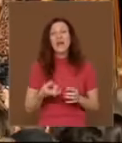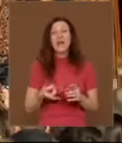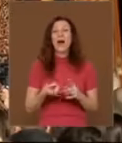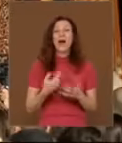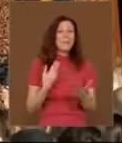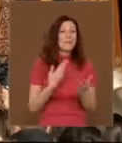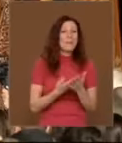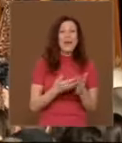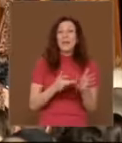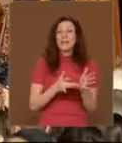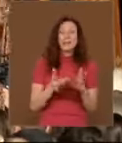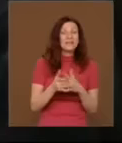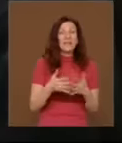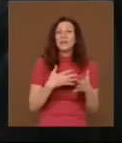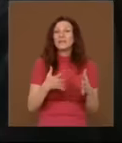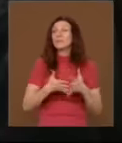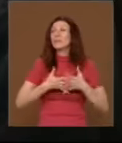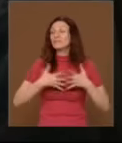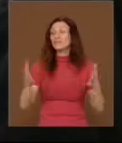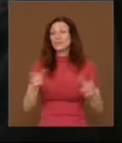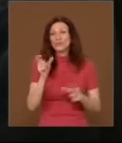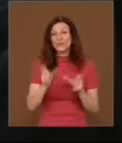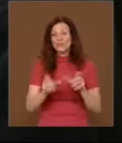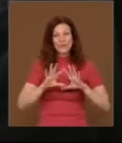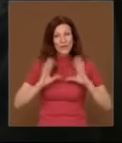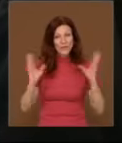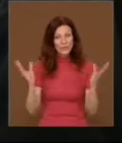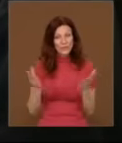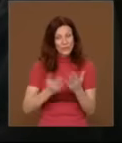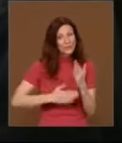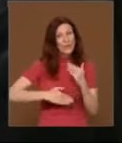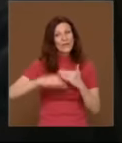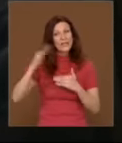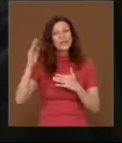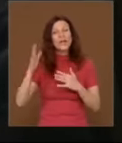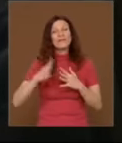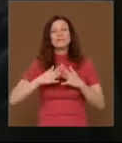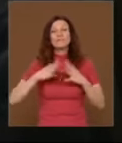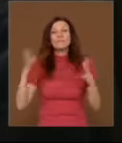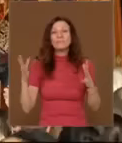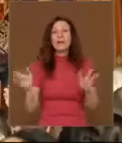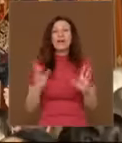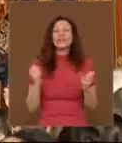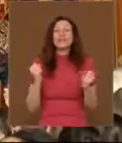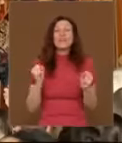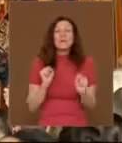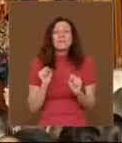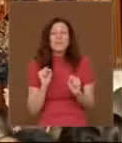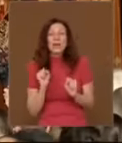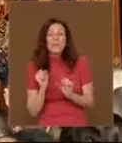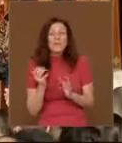пред цялото човечество се увеличават неимоверно, когато живеем във все по-голяма несигурност и